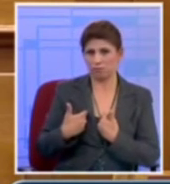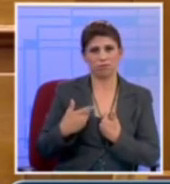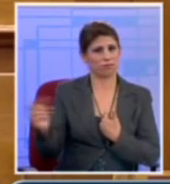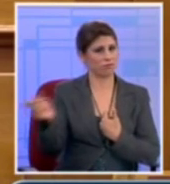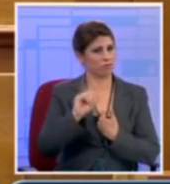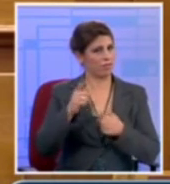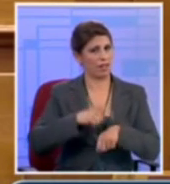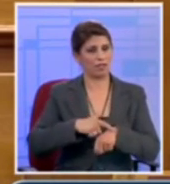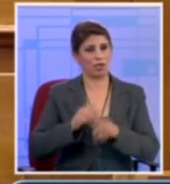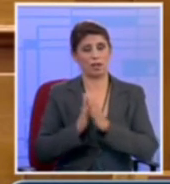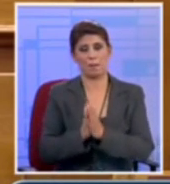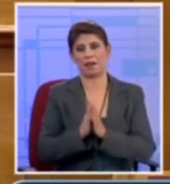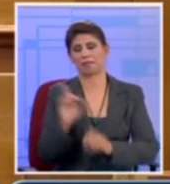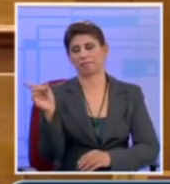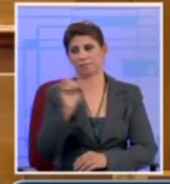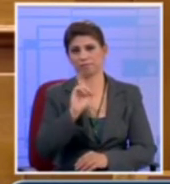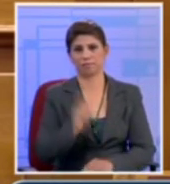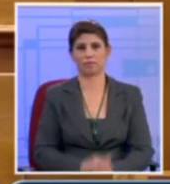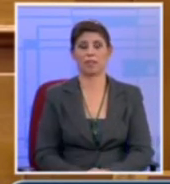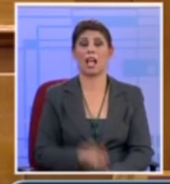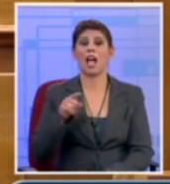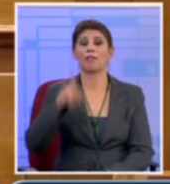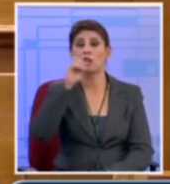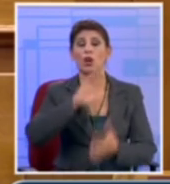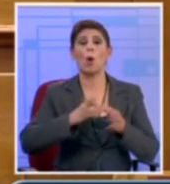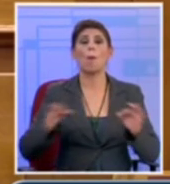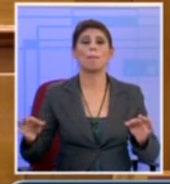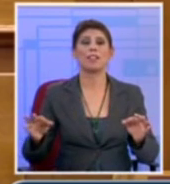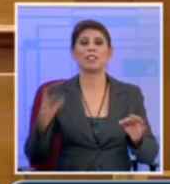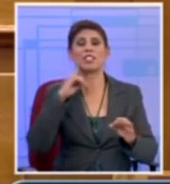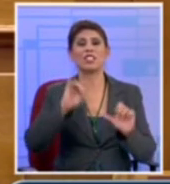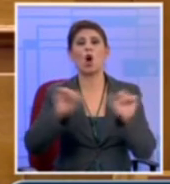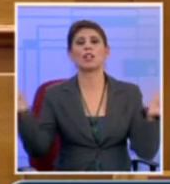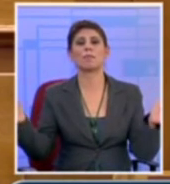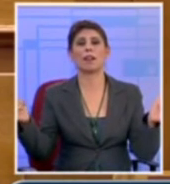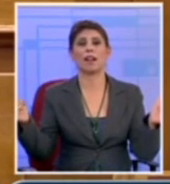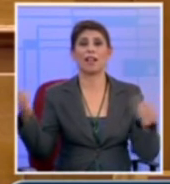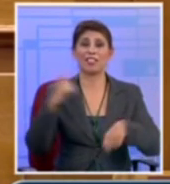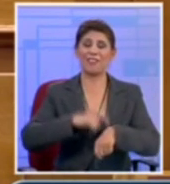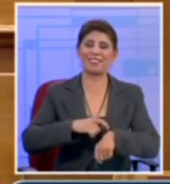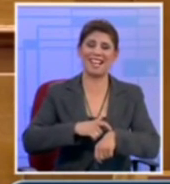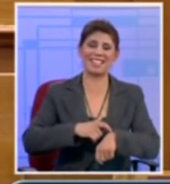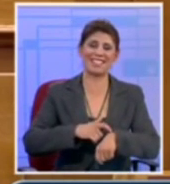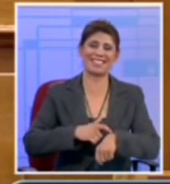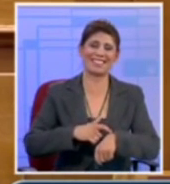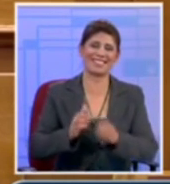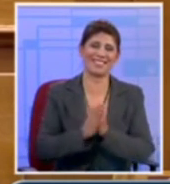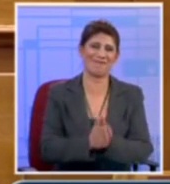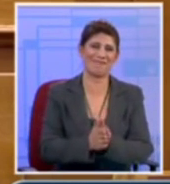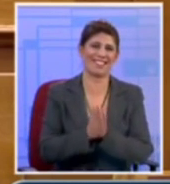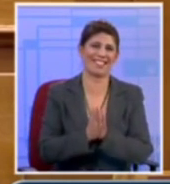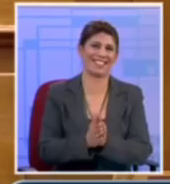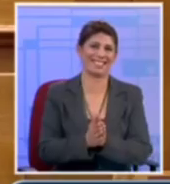σας παρακαλάμε. Αυτός είναι ο μύθος του Ντοχήρας. Θα φτάσει η ώρα να με παρακαλάτε.